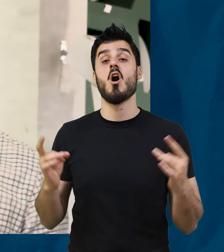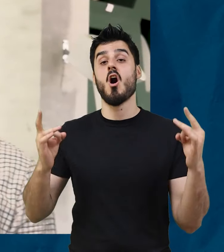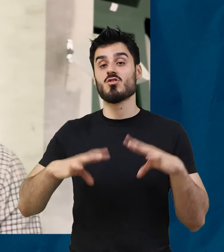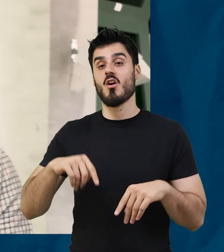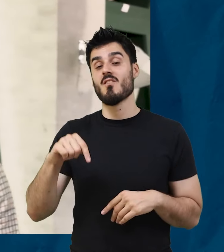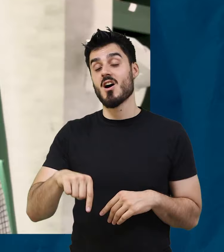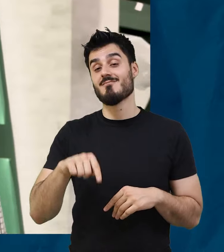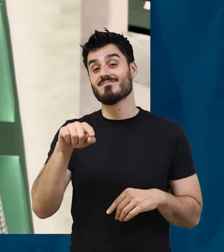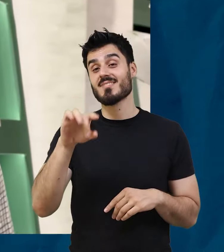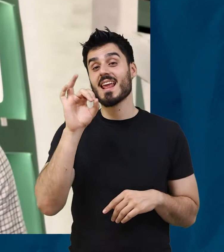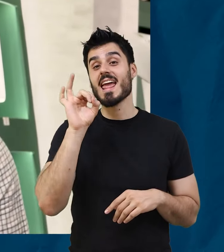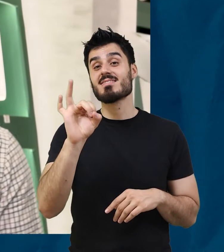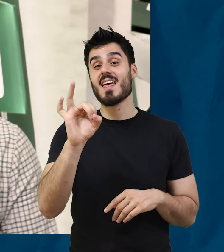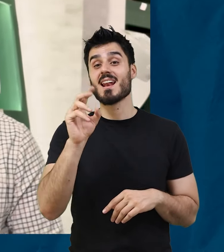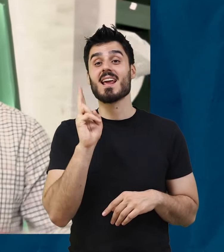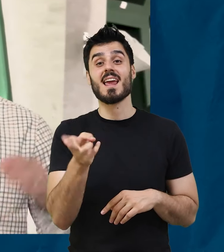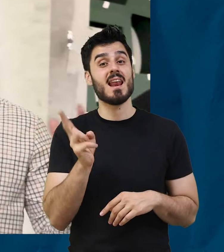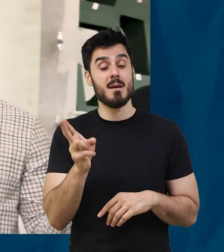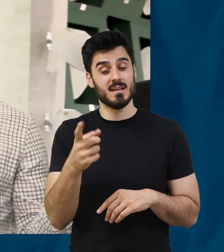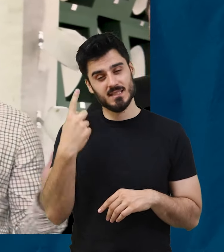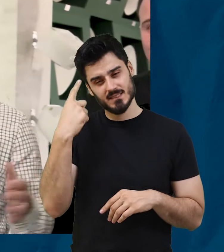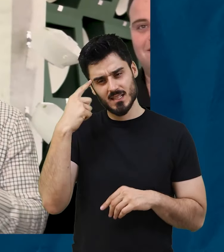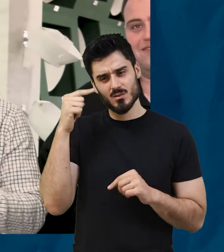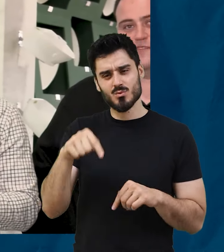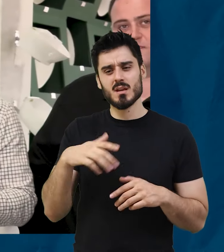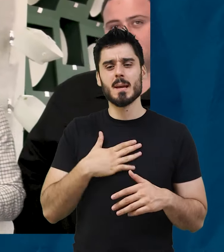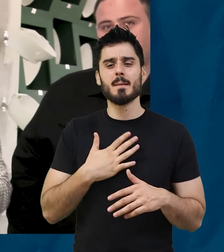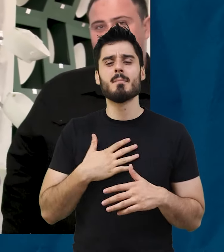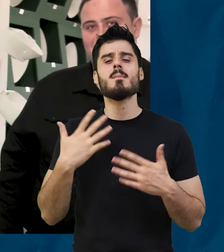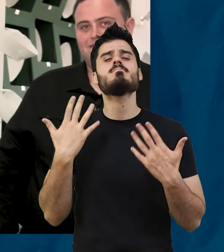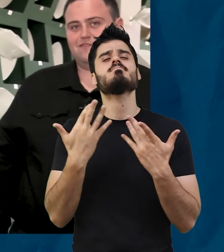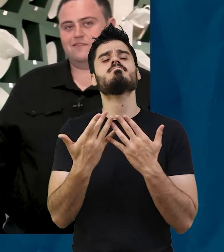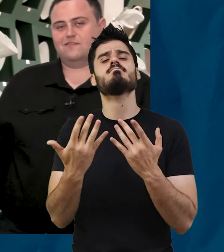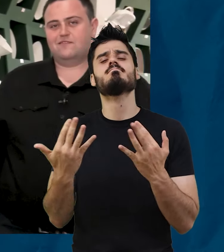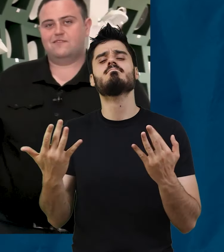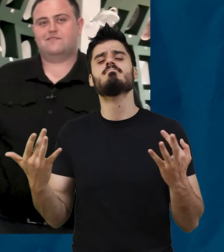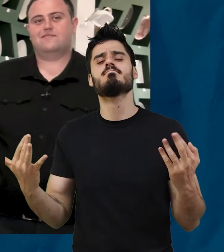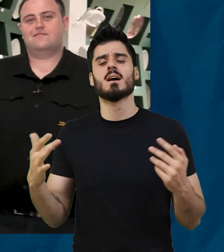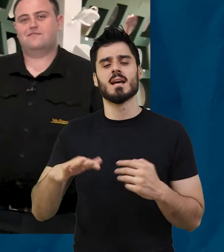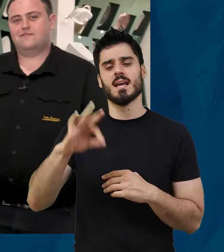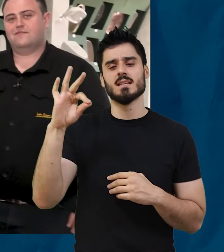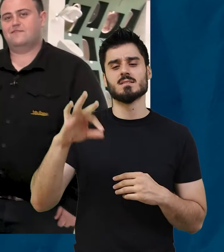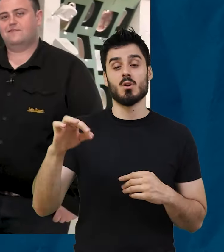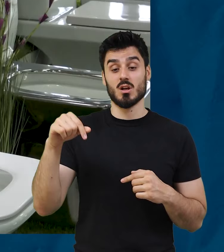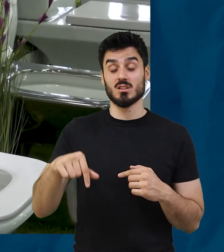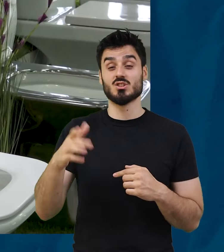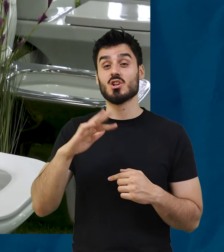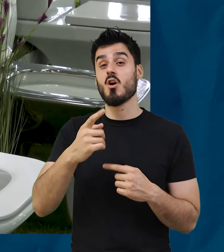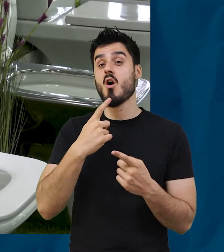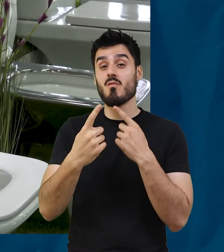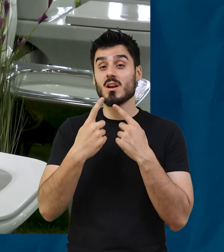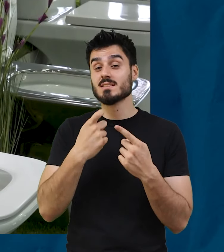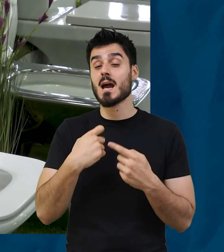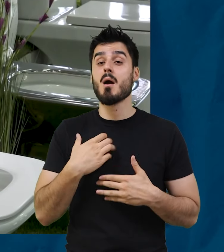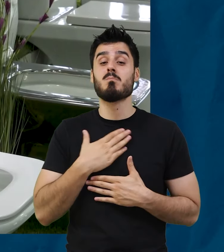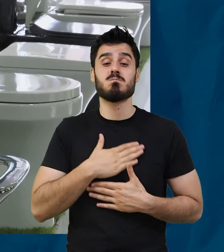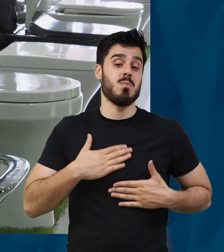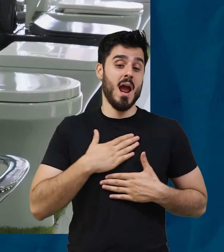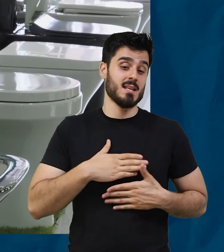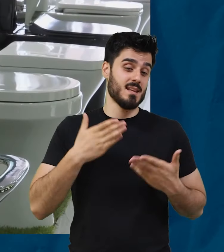Отново сме в шоурума на Интеркерамик. Знаете, че тук има невероятен избор от всичко, но днес ще говорим за санитарията в банята.